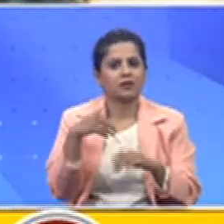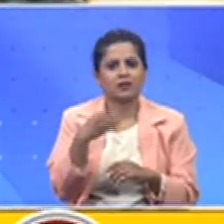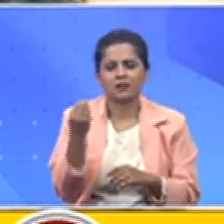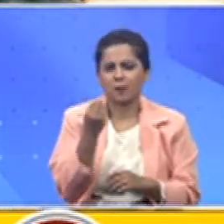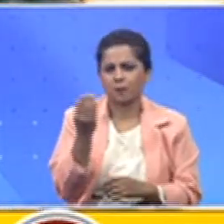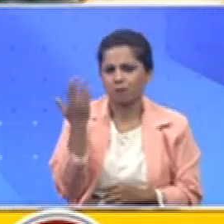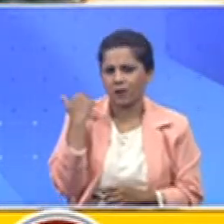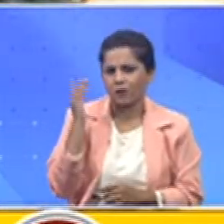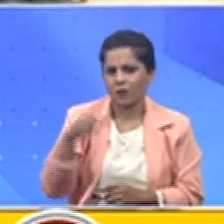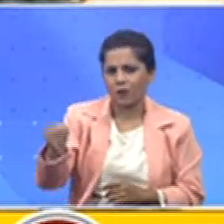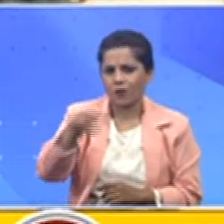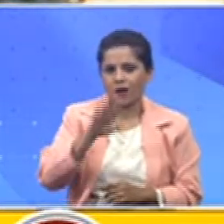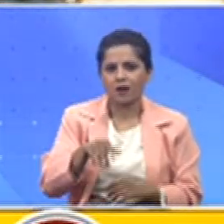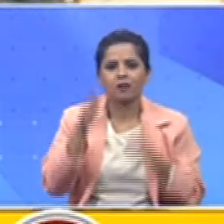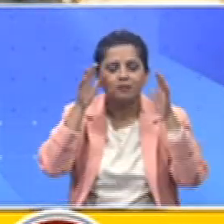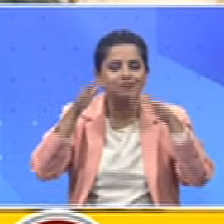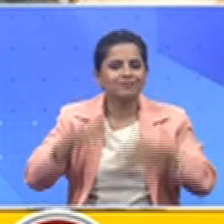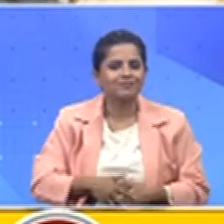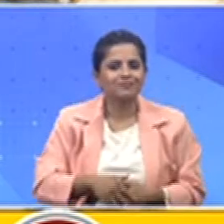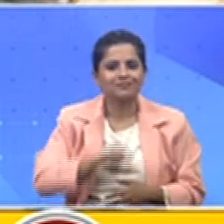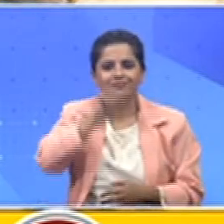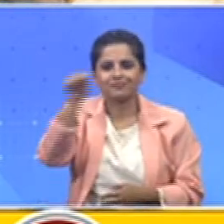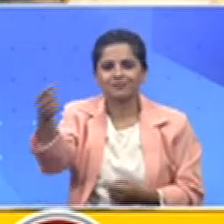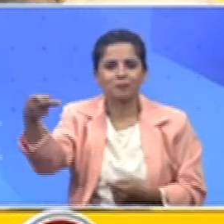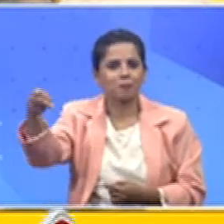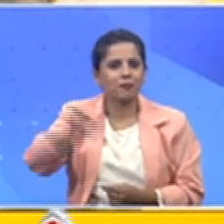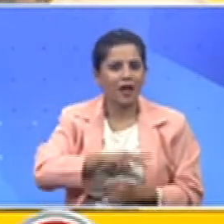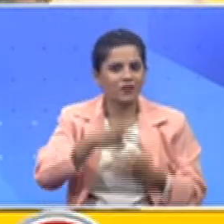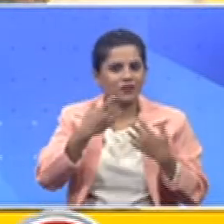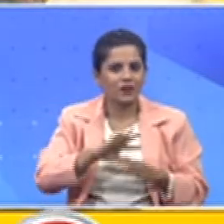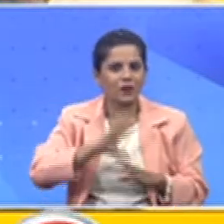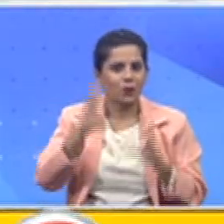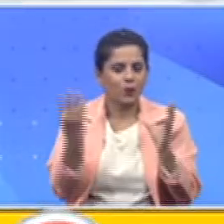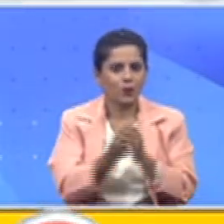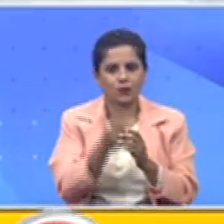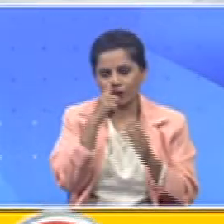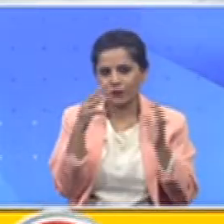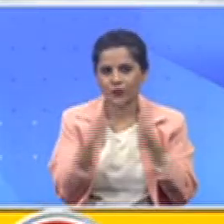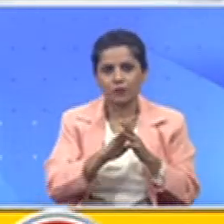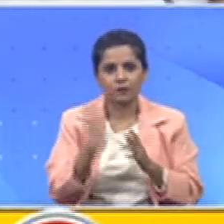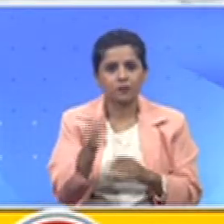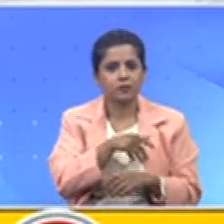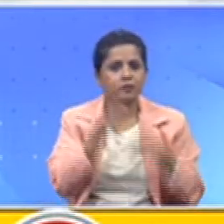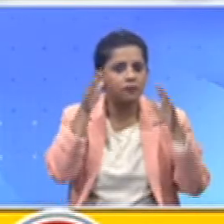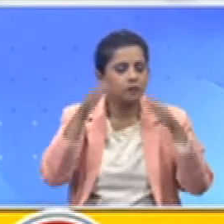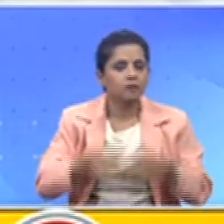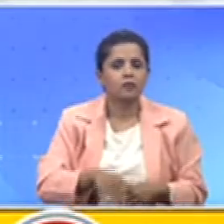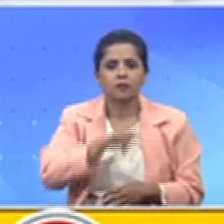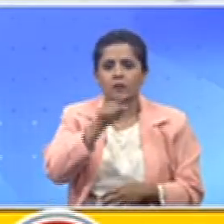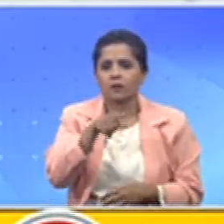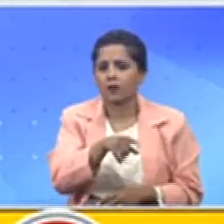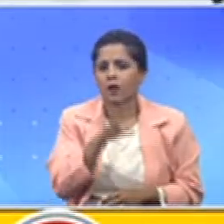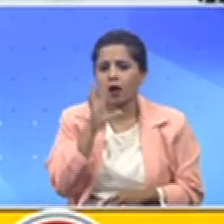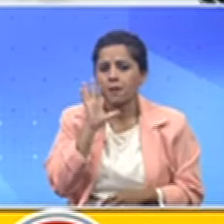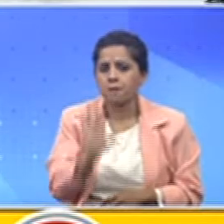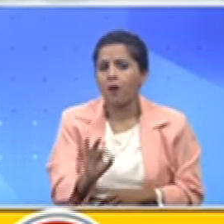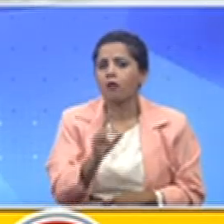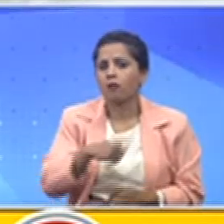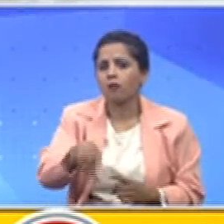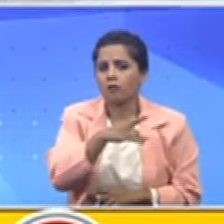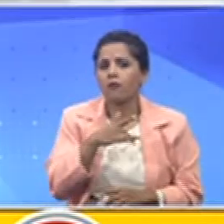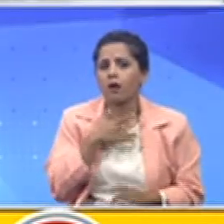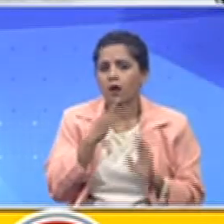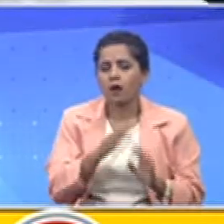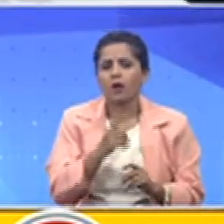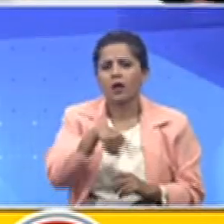में हज यात्रा करके आई है। उनकी ये यात्रा कई मायनों में बहुत खास है।